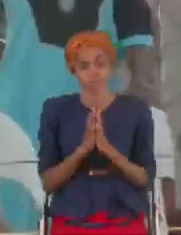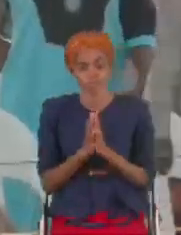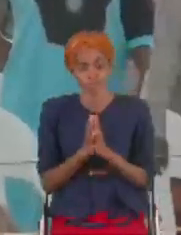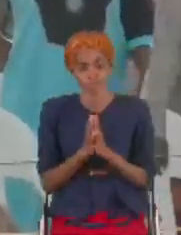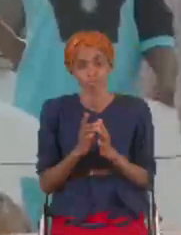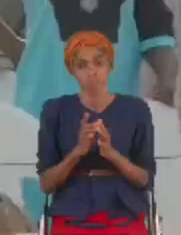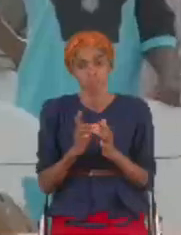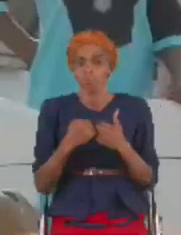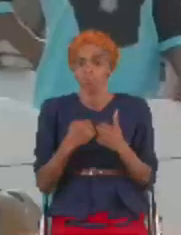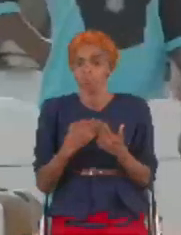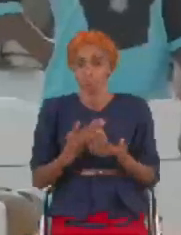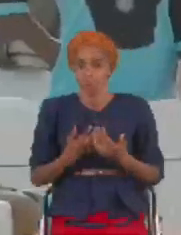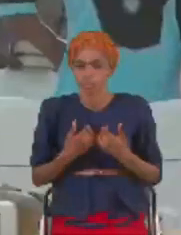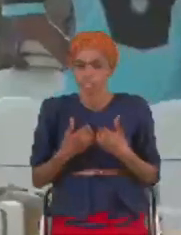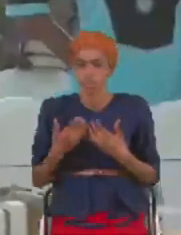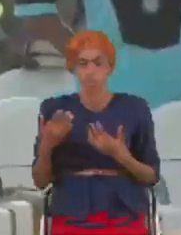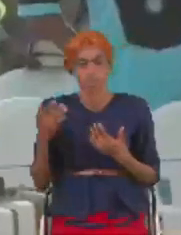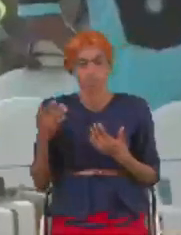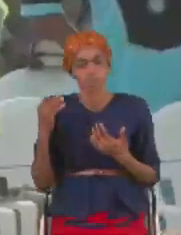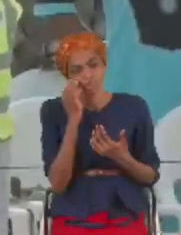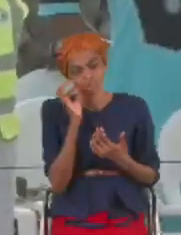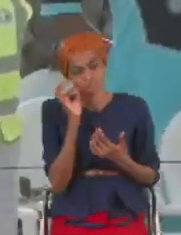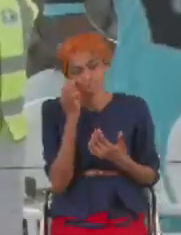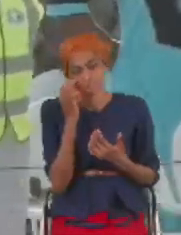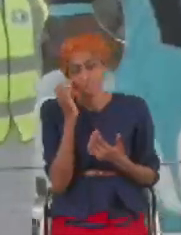je la portais le fruit